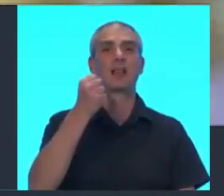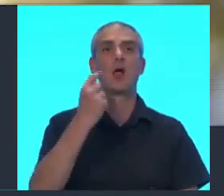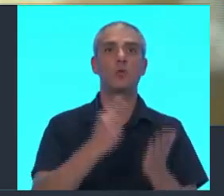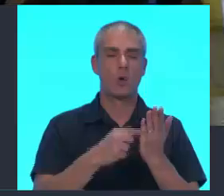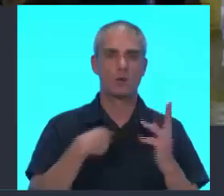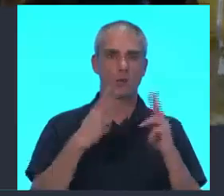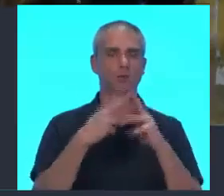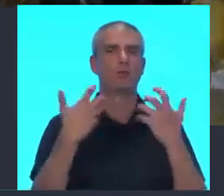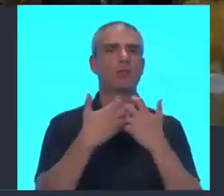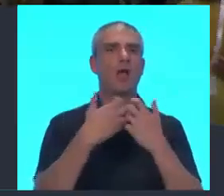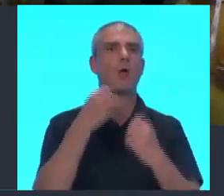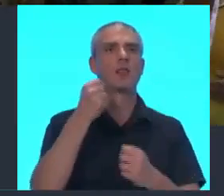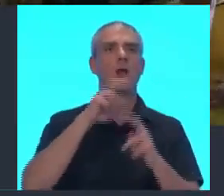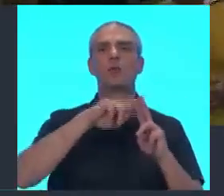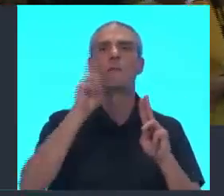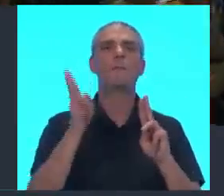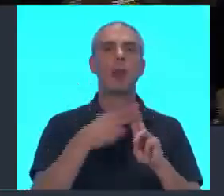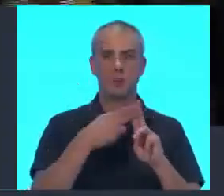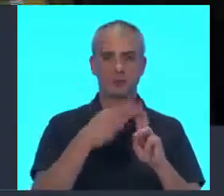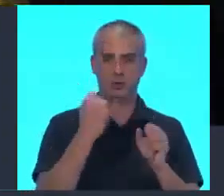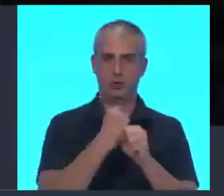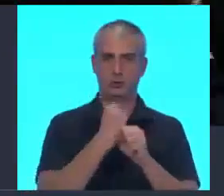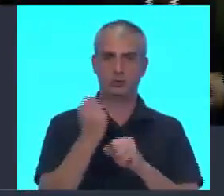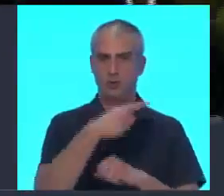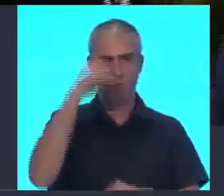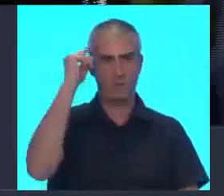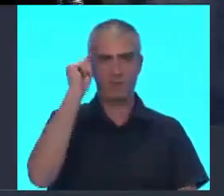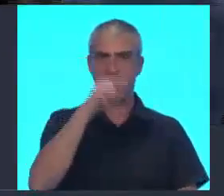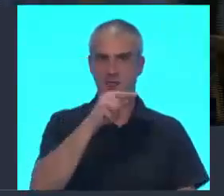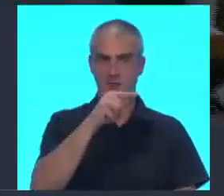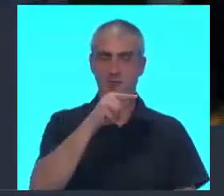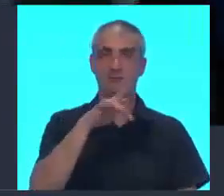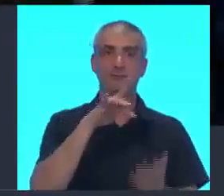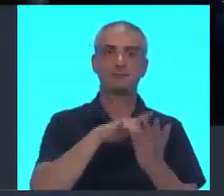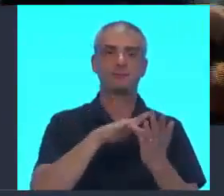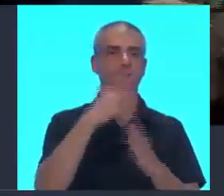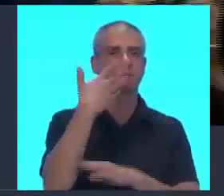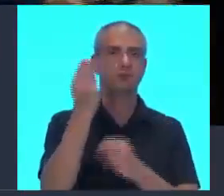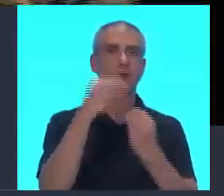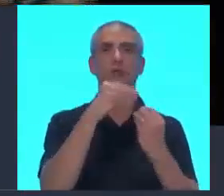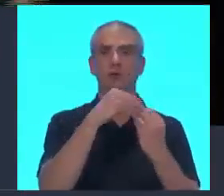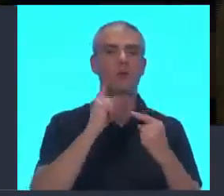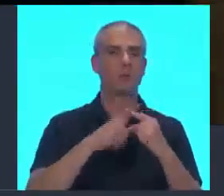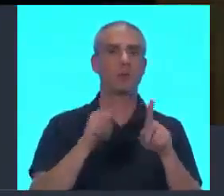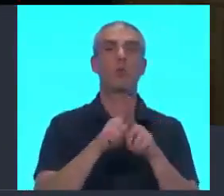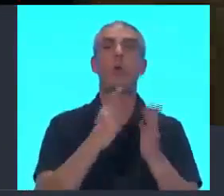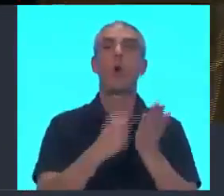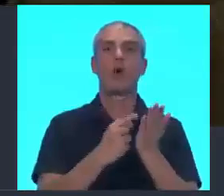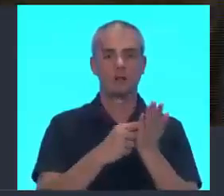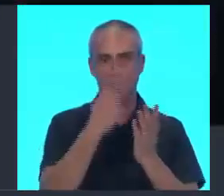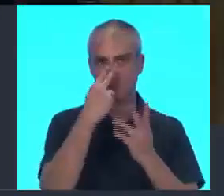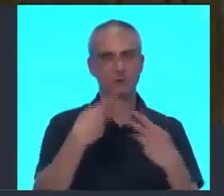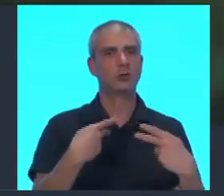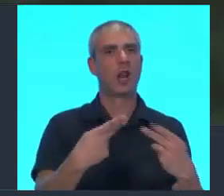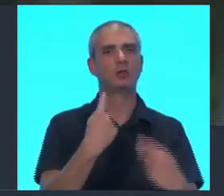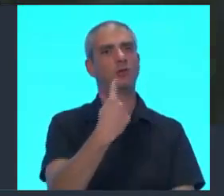פוגשים בתערוכת התיירות הבינלאומית שנערכה השבוע בתל אביב, במקום שבו מדינות נוספות בדיוק כמו אוגנדה מנסות לשווק את